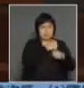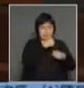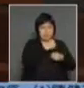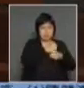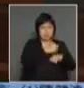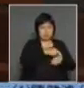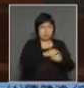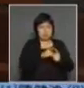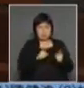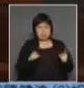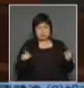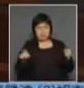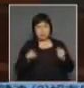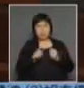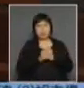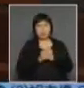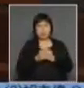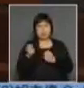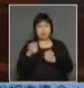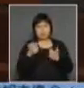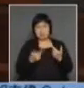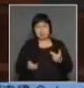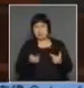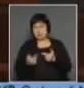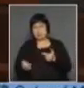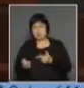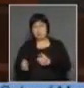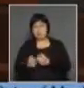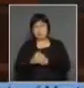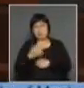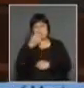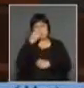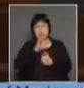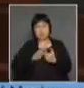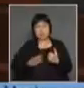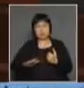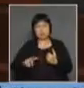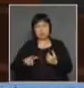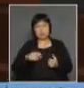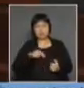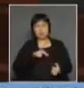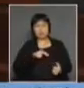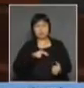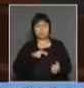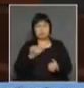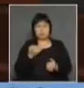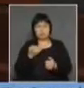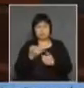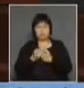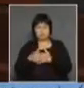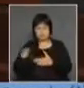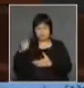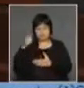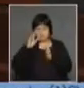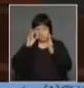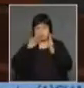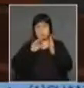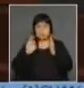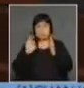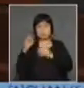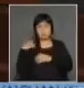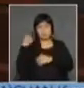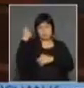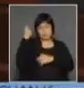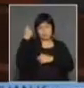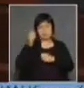咧。再係咁持續落去，係影響香港嘅治安嘅。主席，唔知你有冇留意到日前咧，已經